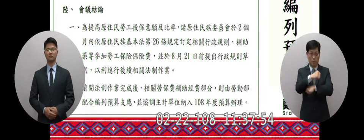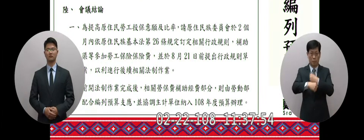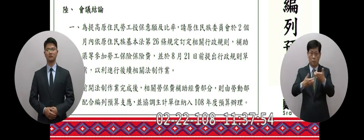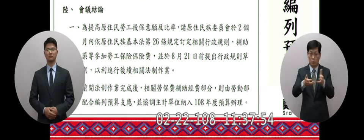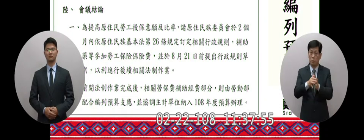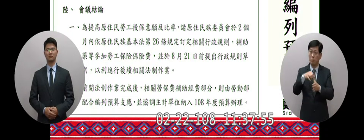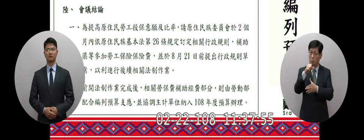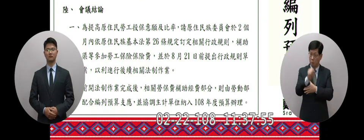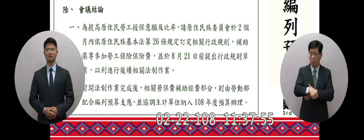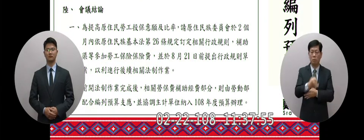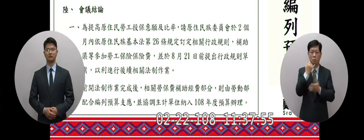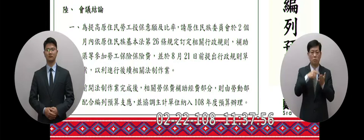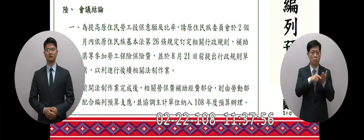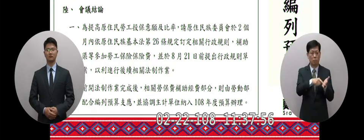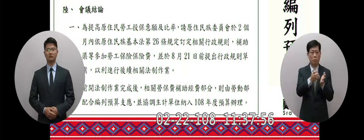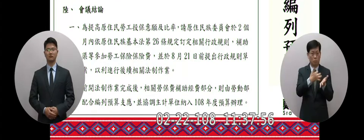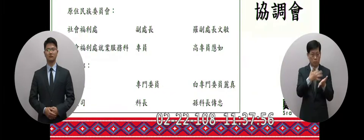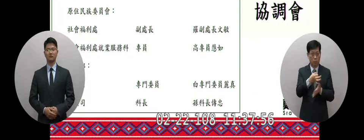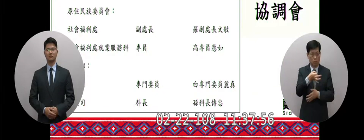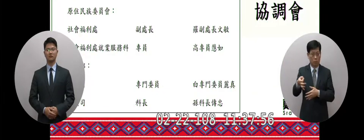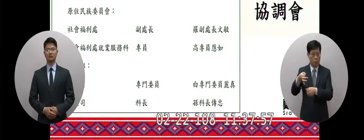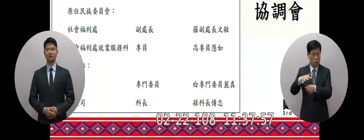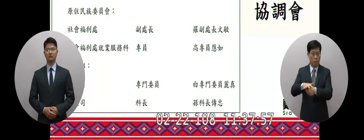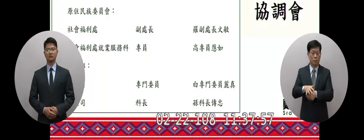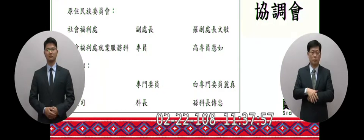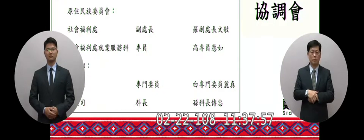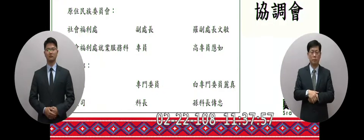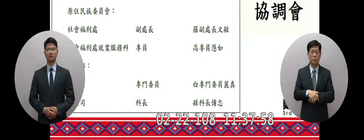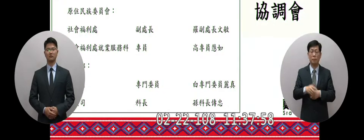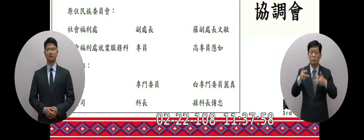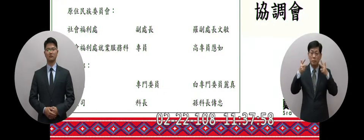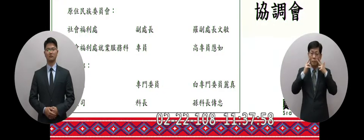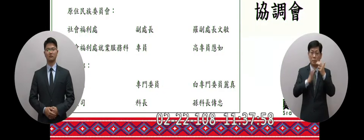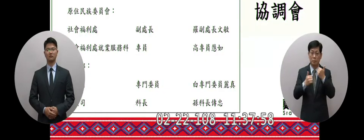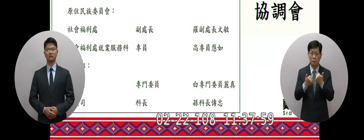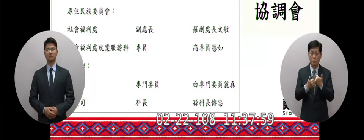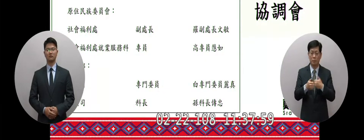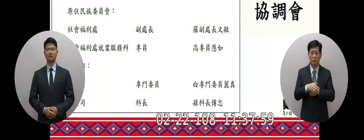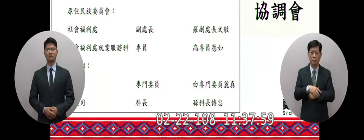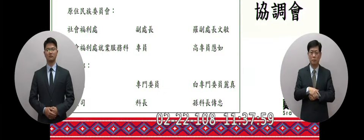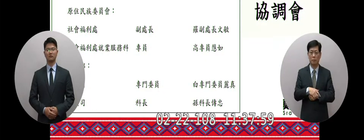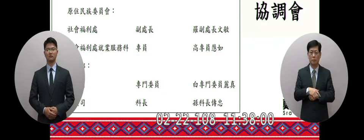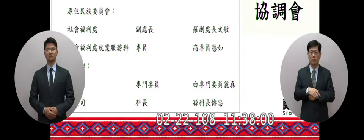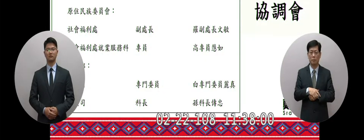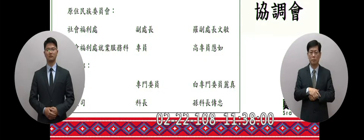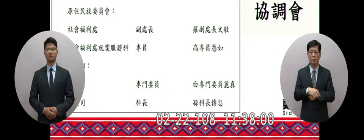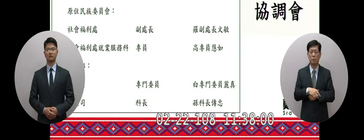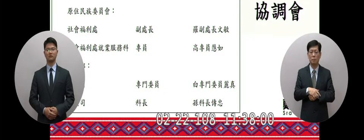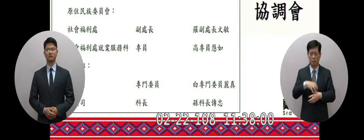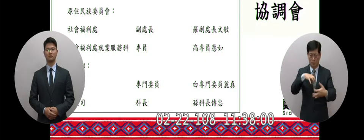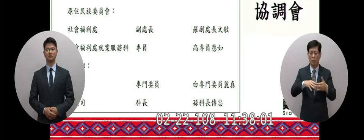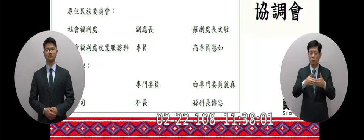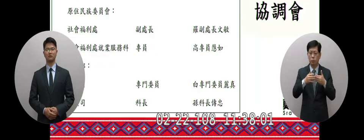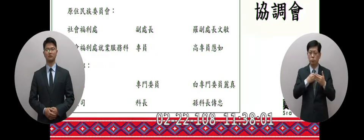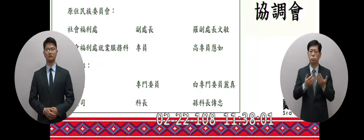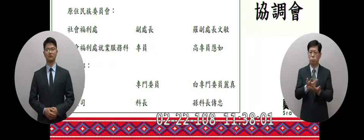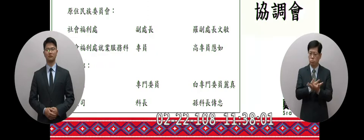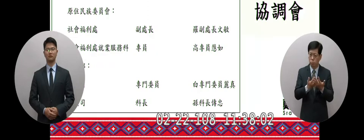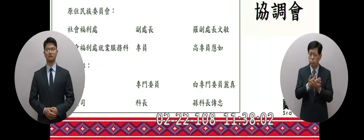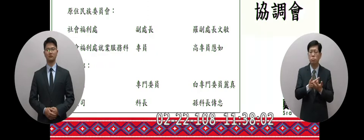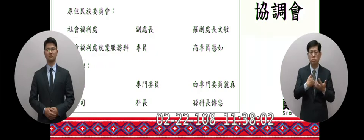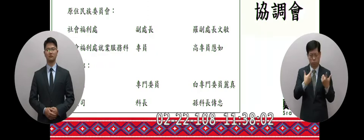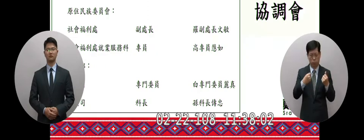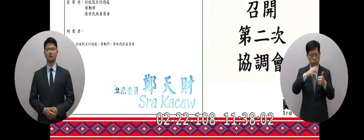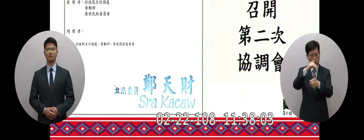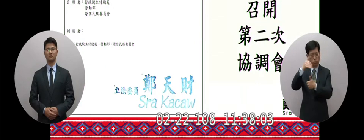来编列预算来补助。原民会啊，因为跟有一些需要协调，本席